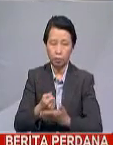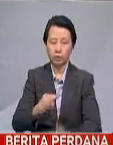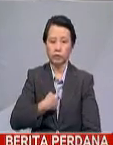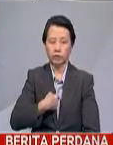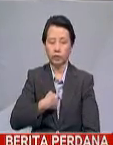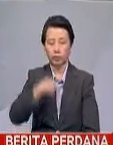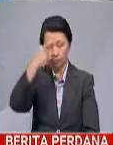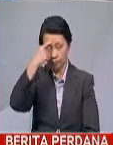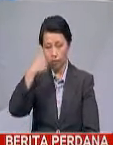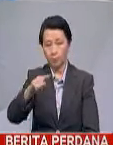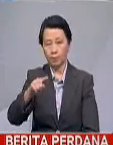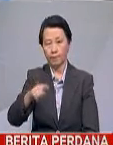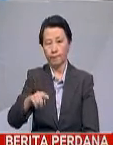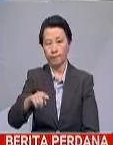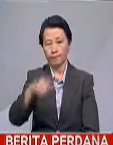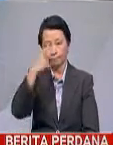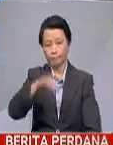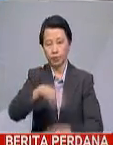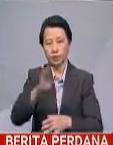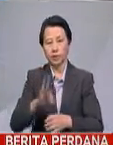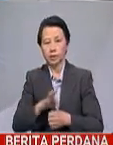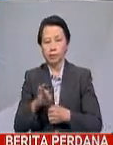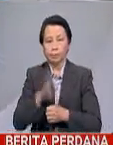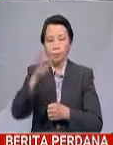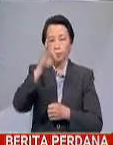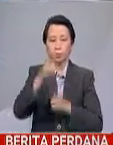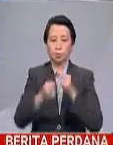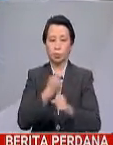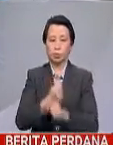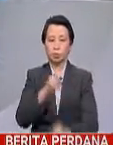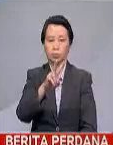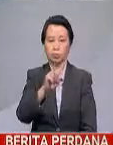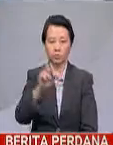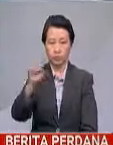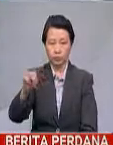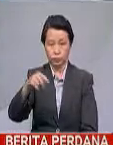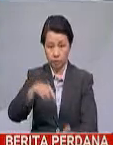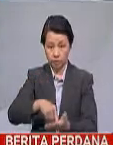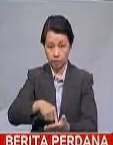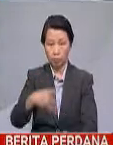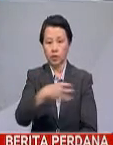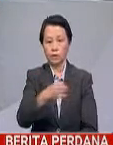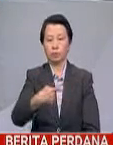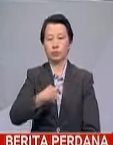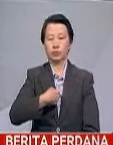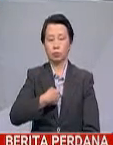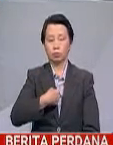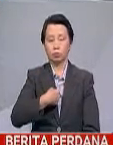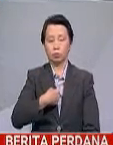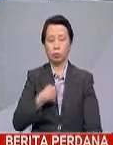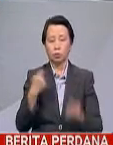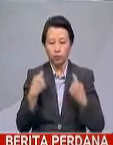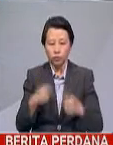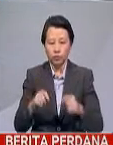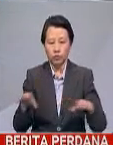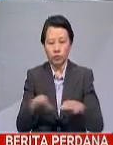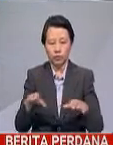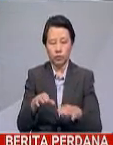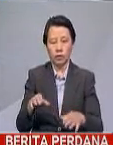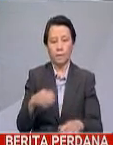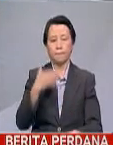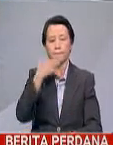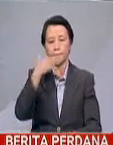untuk lebih semangat pada tahun 2020 ini. Saya cuba buat benda baru